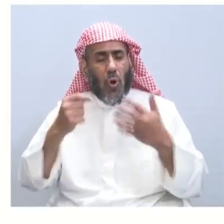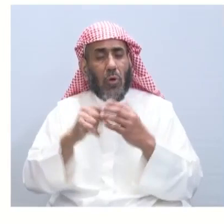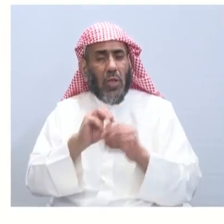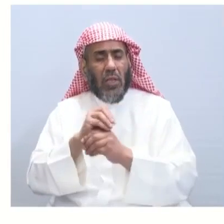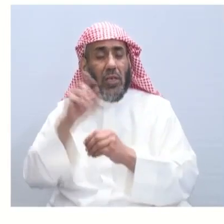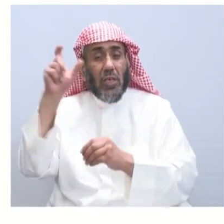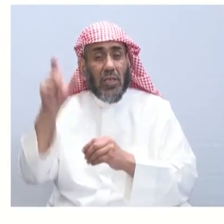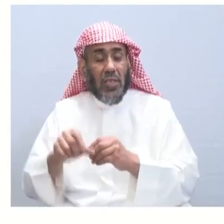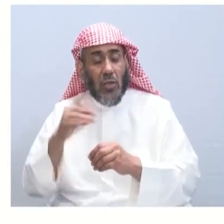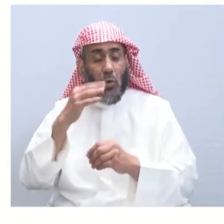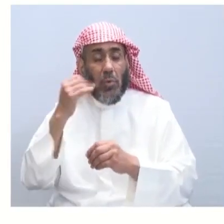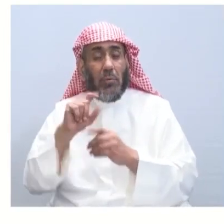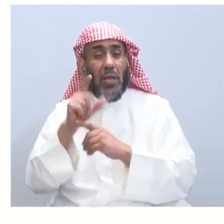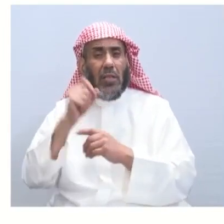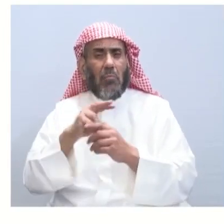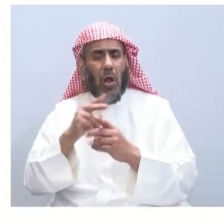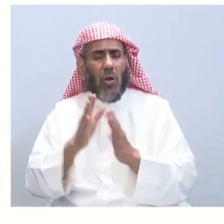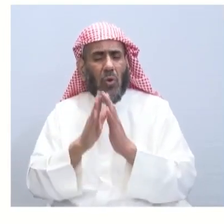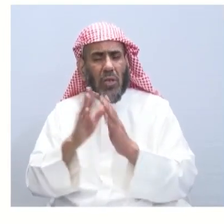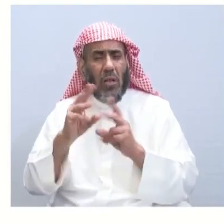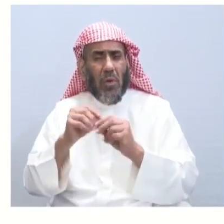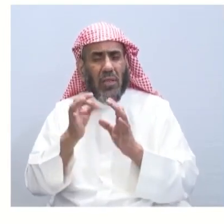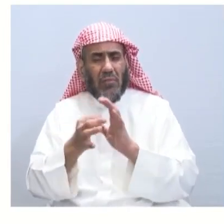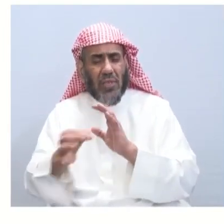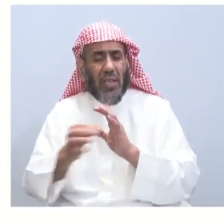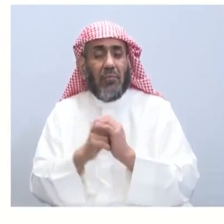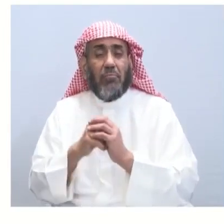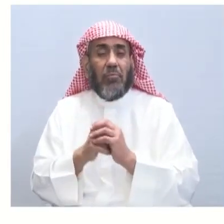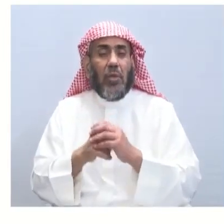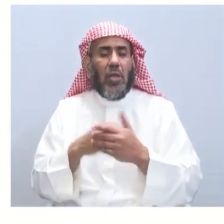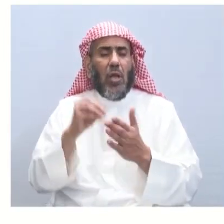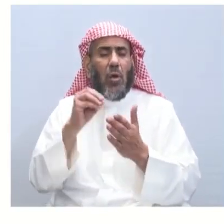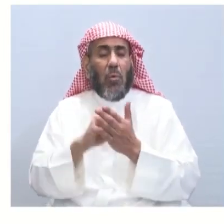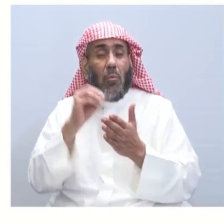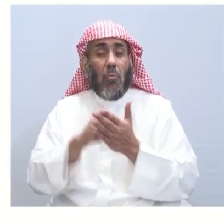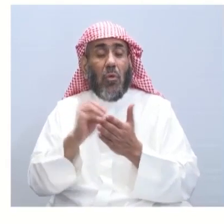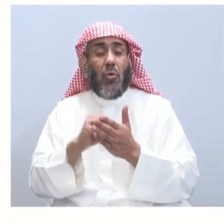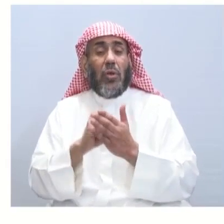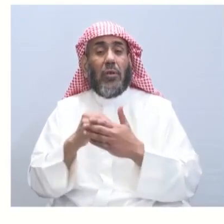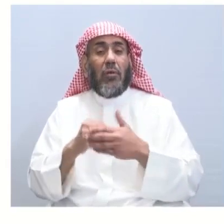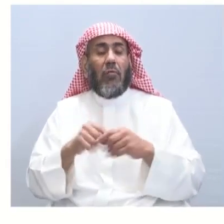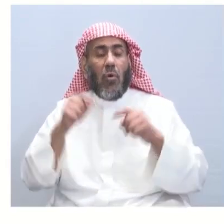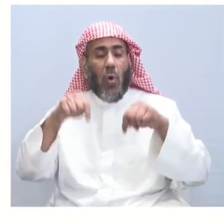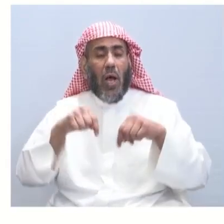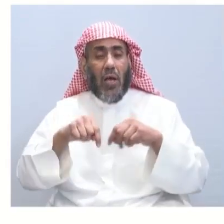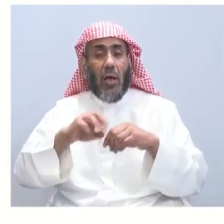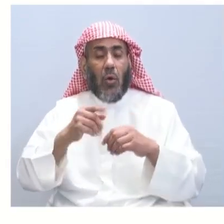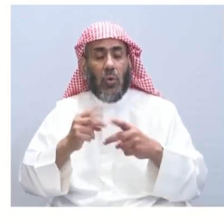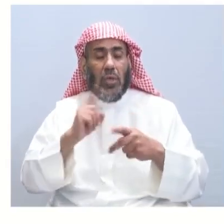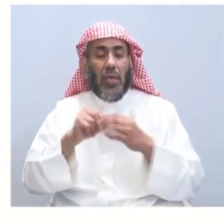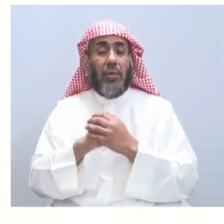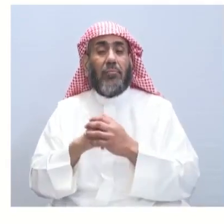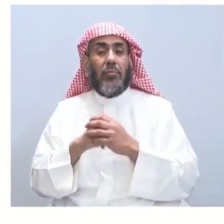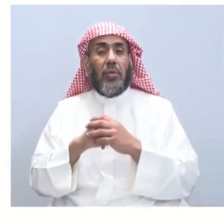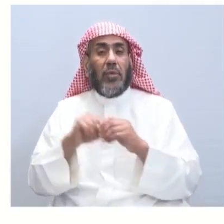تحدث عن شخصيه عمر رضي الله عنه لكنه ركز على بعض التفصيلات التي غير مذكوره في في الوقائع او في التاريخ كما ذكر